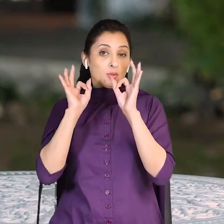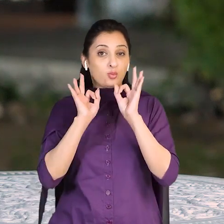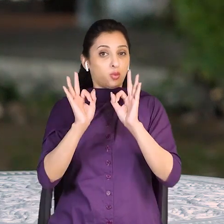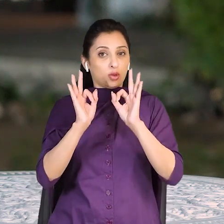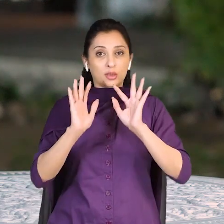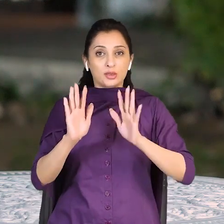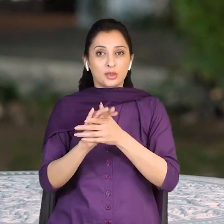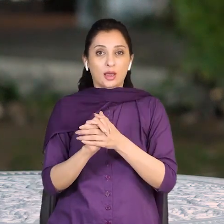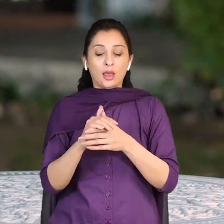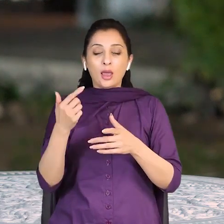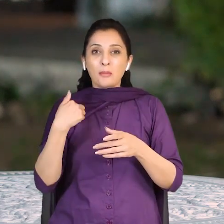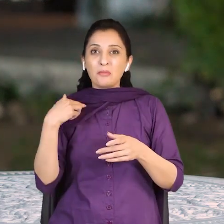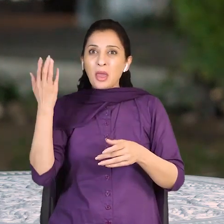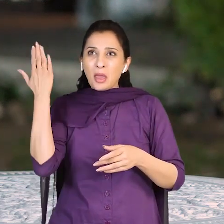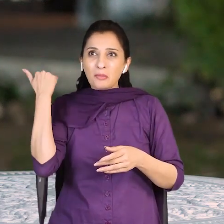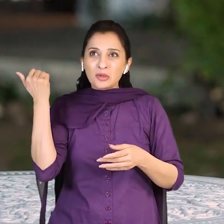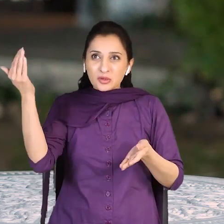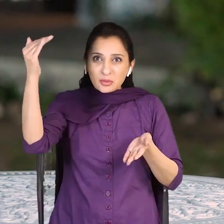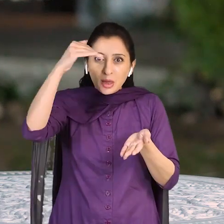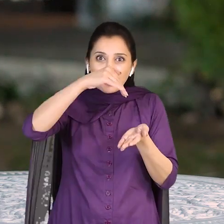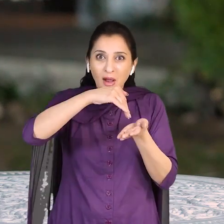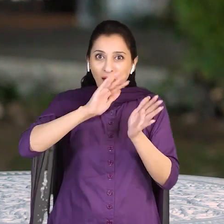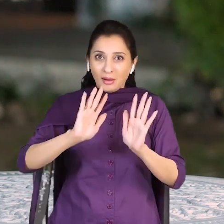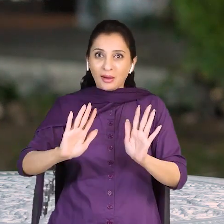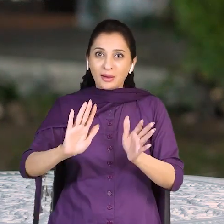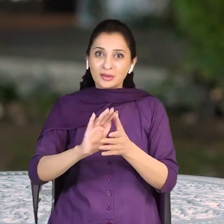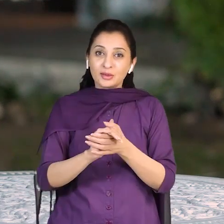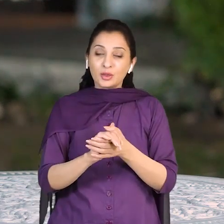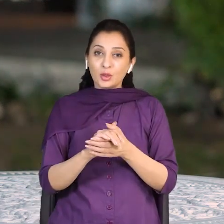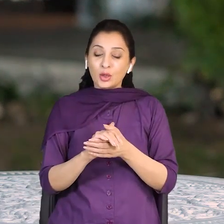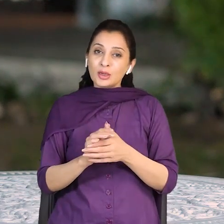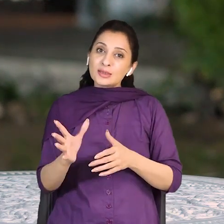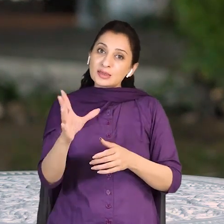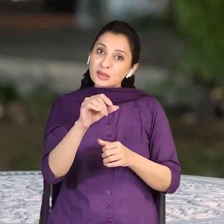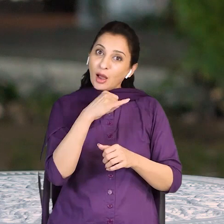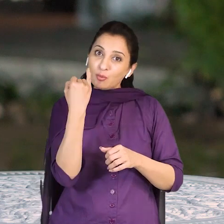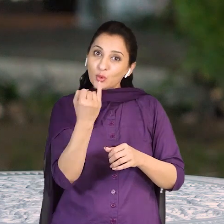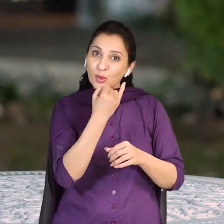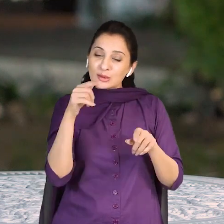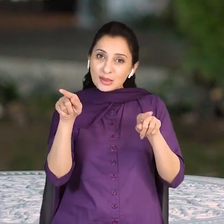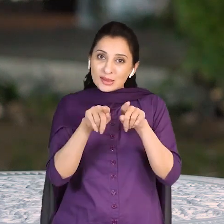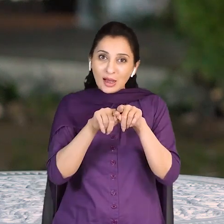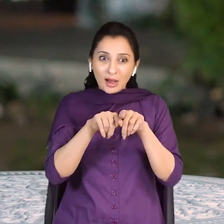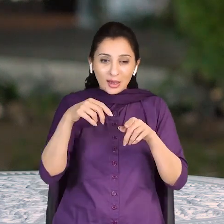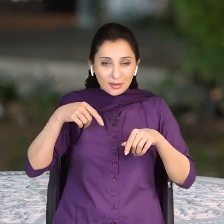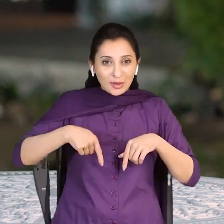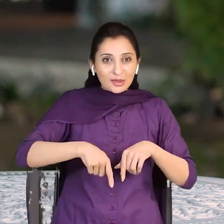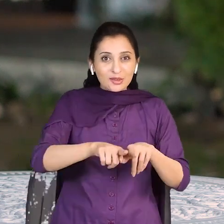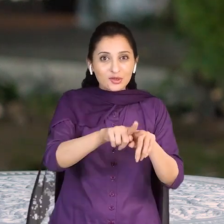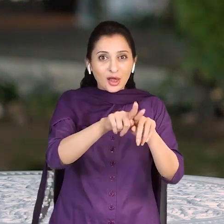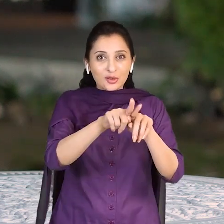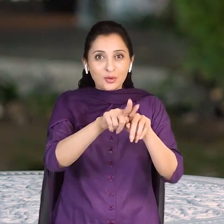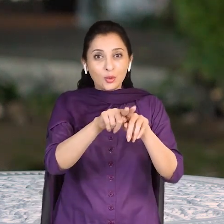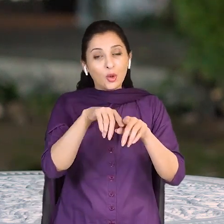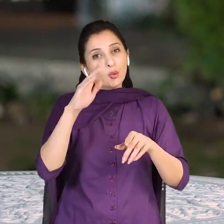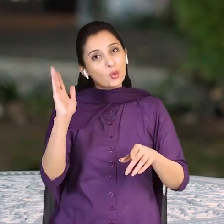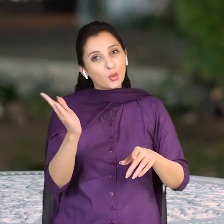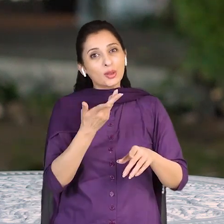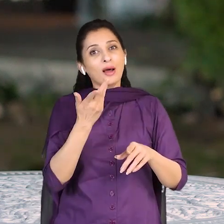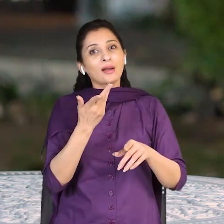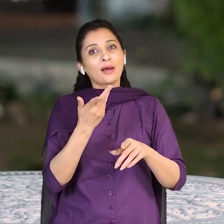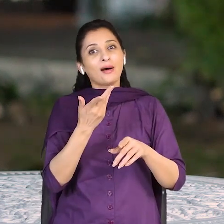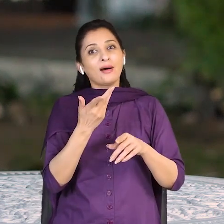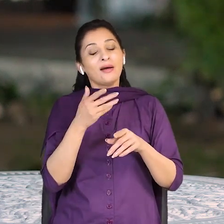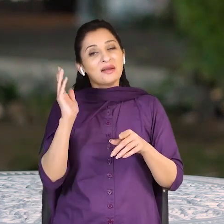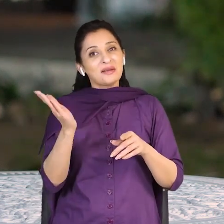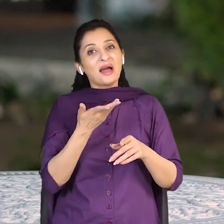मैं आई हूँ यहाँ पर हर टूर के साथ कभी भी जाना होता है तो रोज़ाना एक नई चीज़ सीखने को मिलती